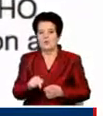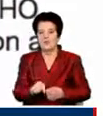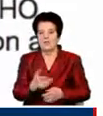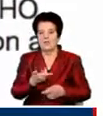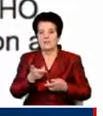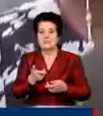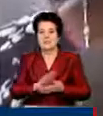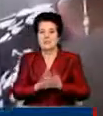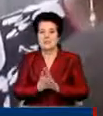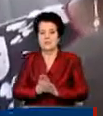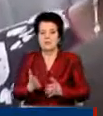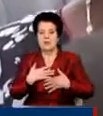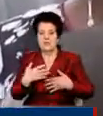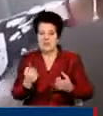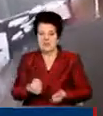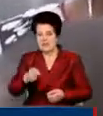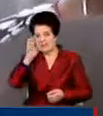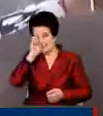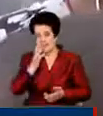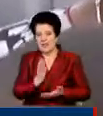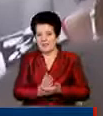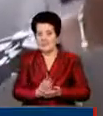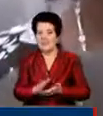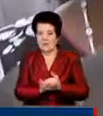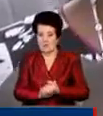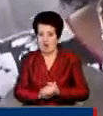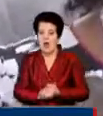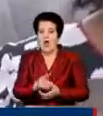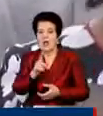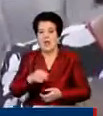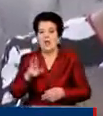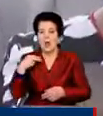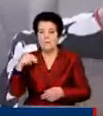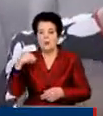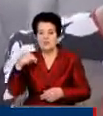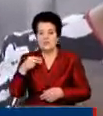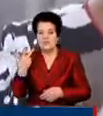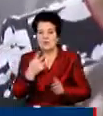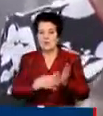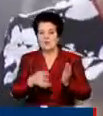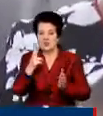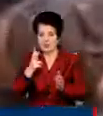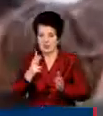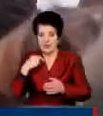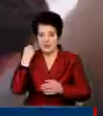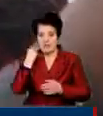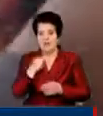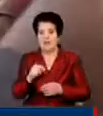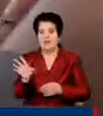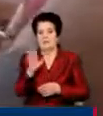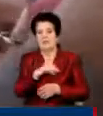în condițiile în care sistemul de sănătate din țara sa este în ruină, iar președintele în vârstă de 93 de ani își face toate tratamentele